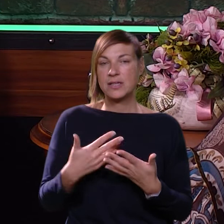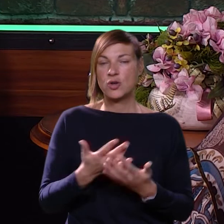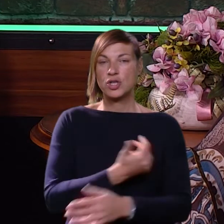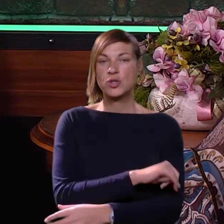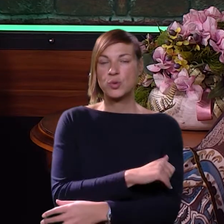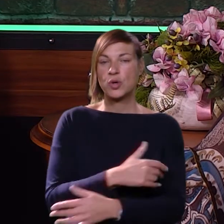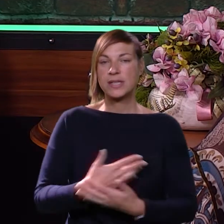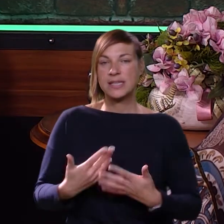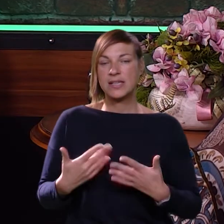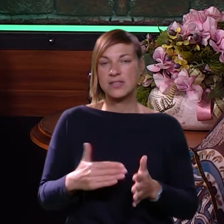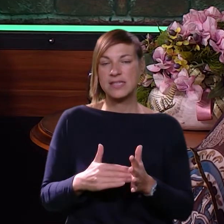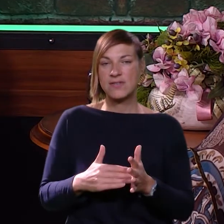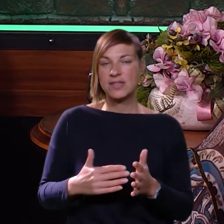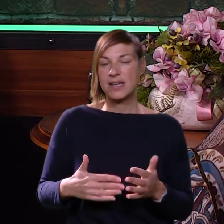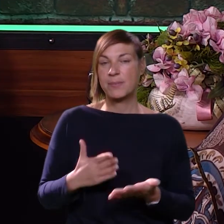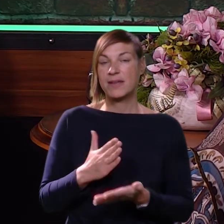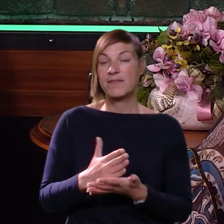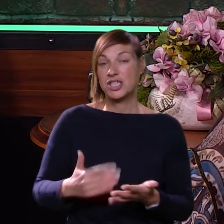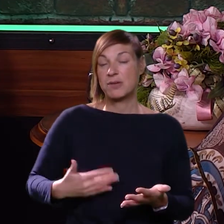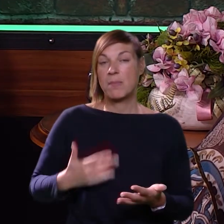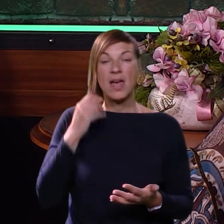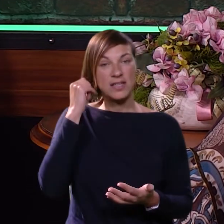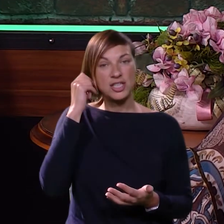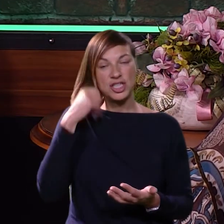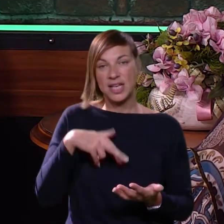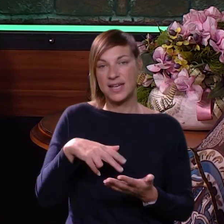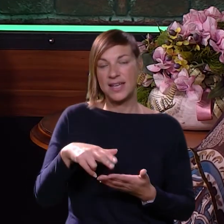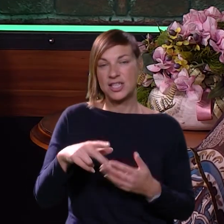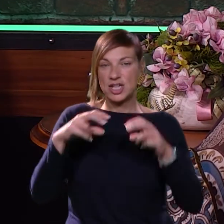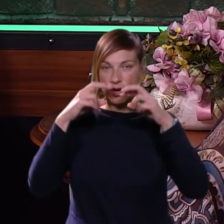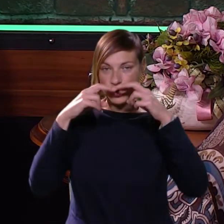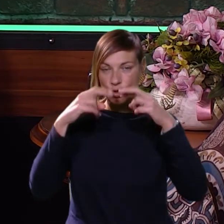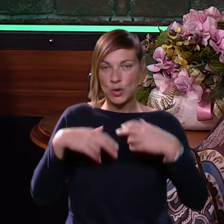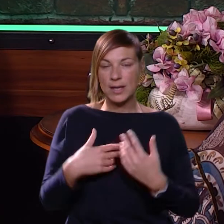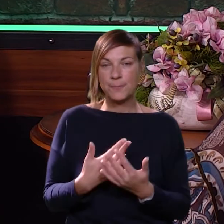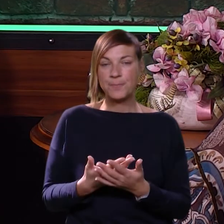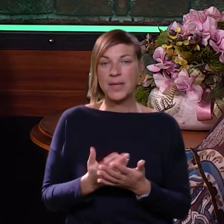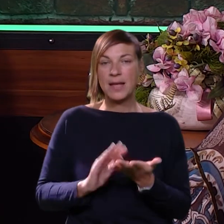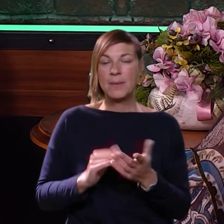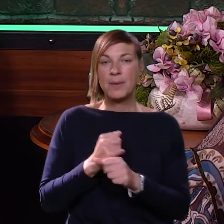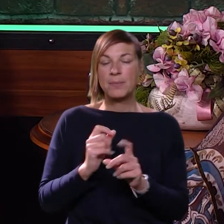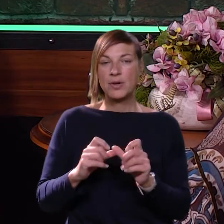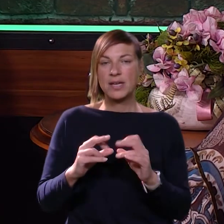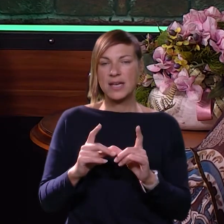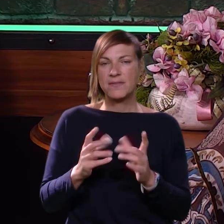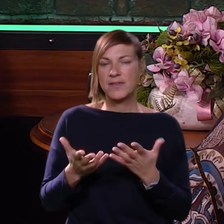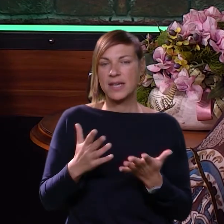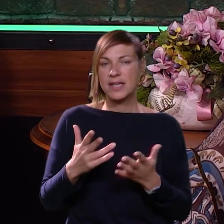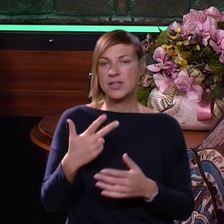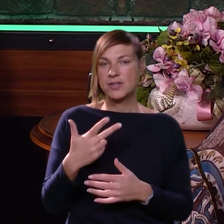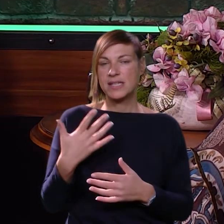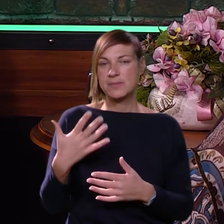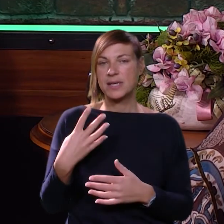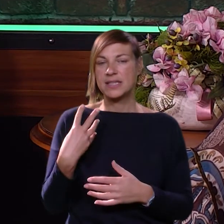bitno ni koje su godine, da to jednostavno trebaju već i mlade žene ići na te kontrole. Mamografija negdje